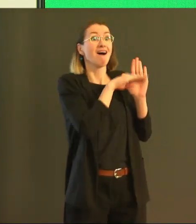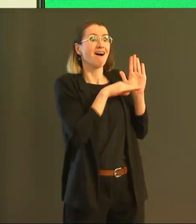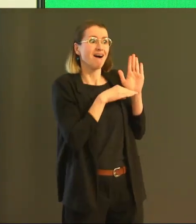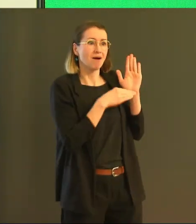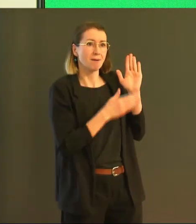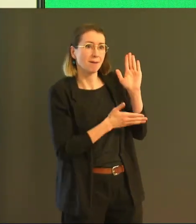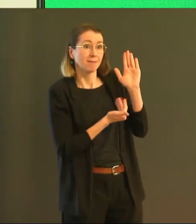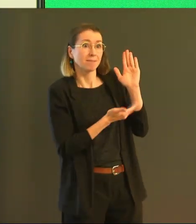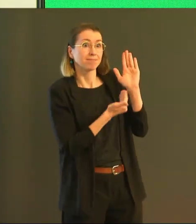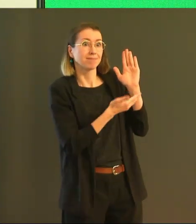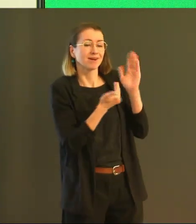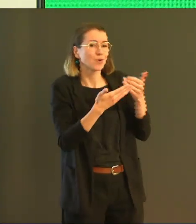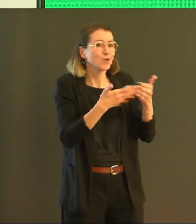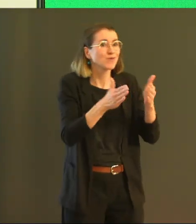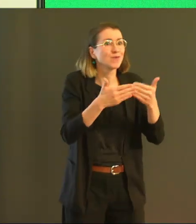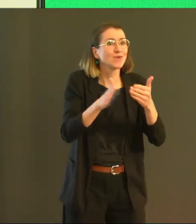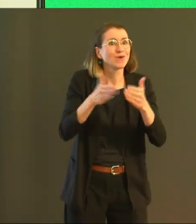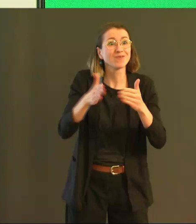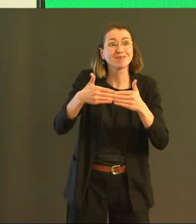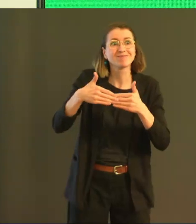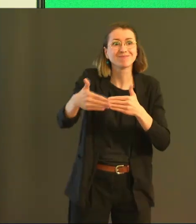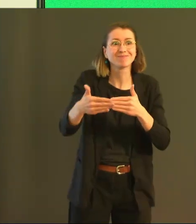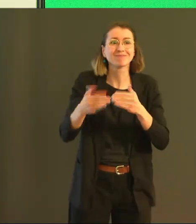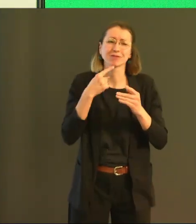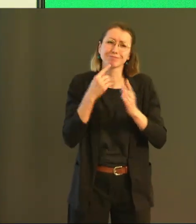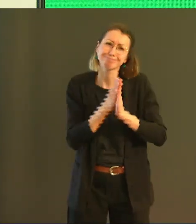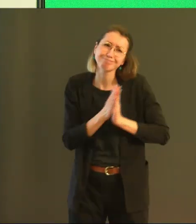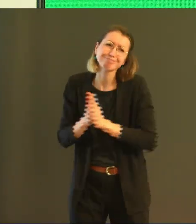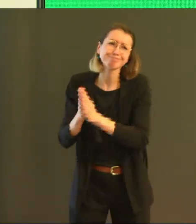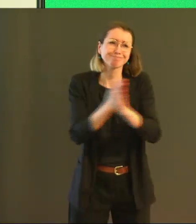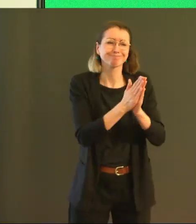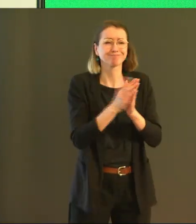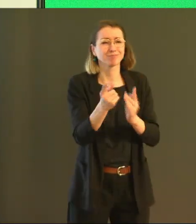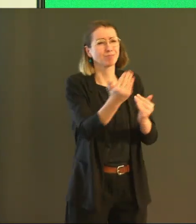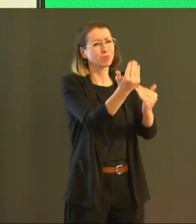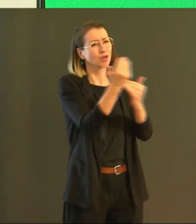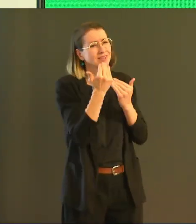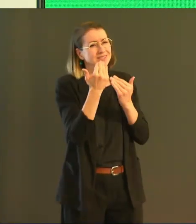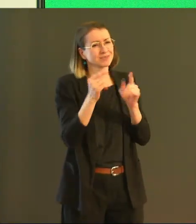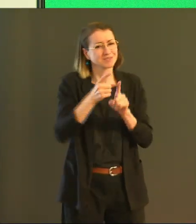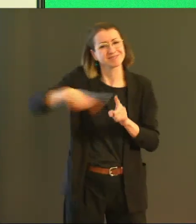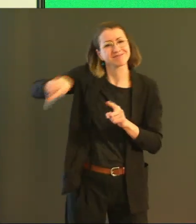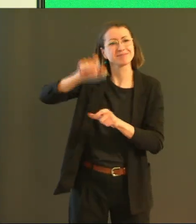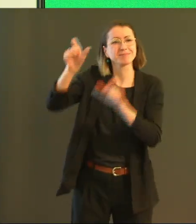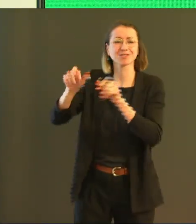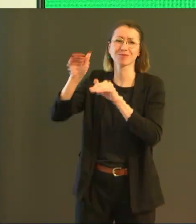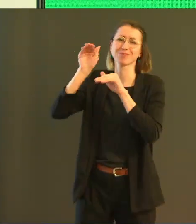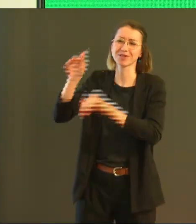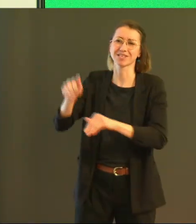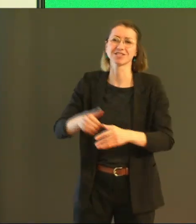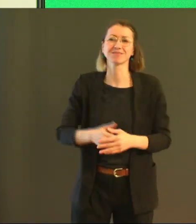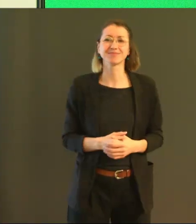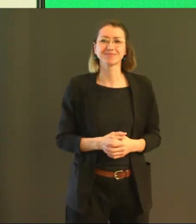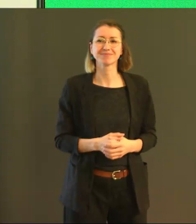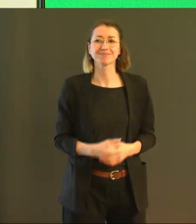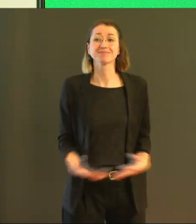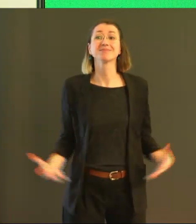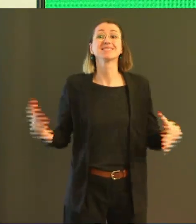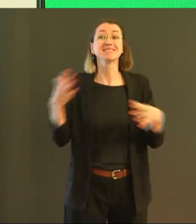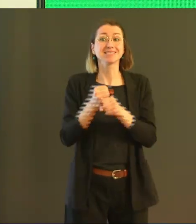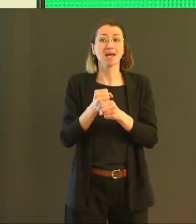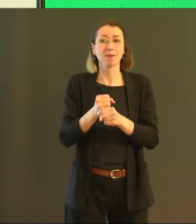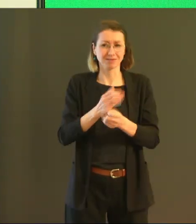nouvelle réalité donc prenez soin de vous et surtout prenez soin des autres samon qu'un nouvel échelon roth salman khan on